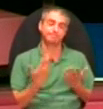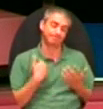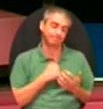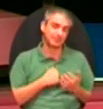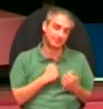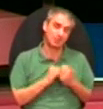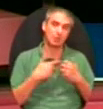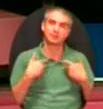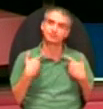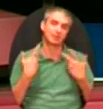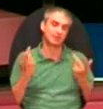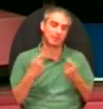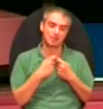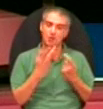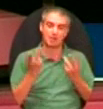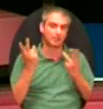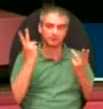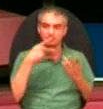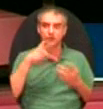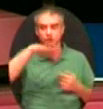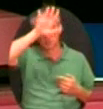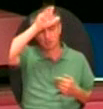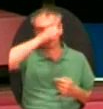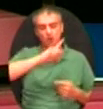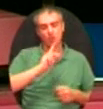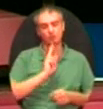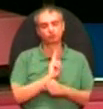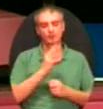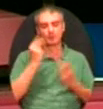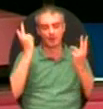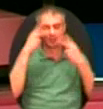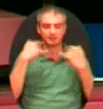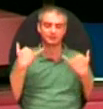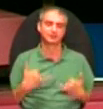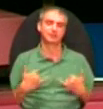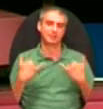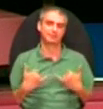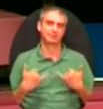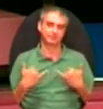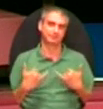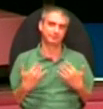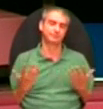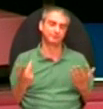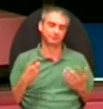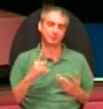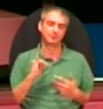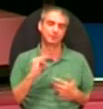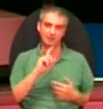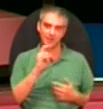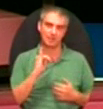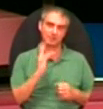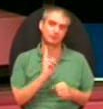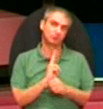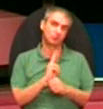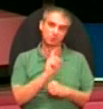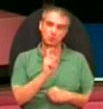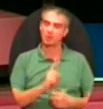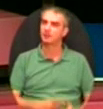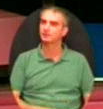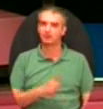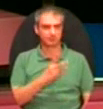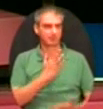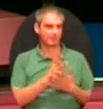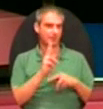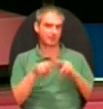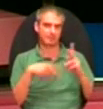לצערי או לשמחתי, אתה לא יודע איך אתה מפרש את זה, שהאיראנים לא עומדים בהסכם הנוכחי, שבו הם כנראה כן עומדים. יגאל פלמור, אתה